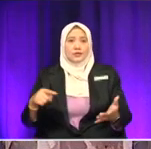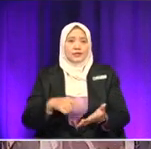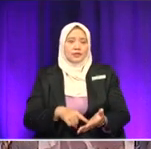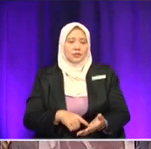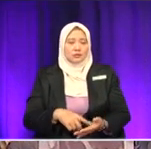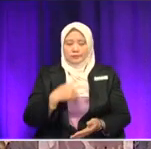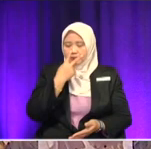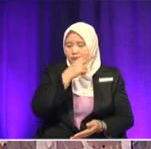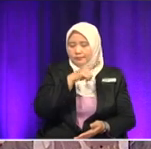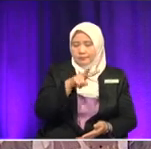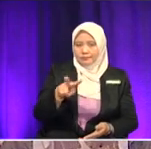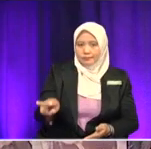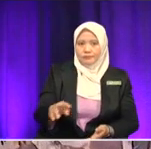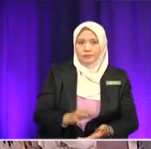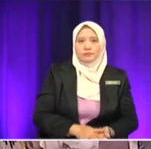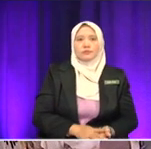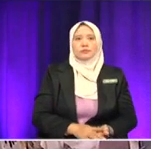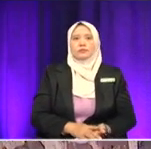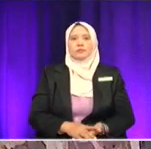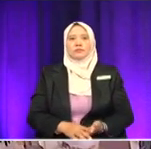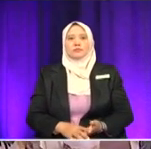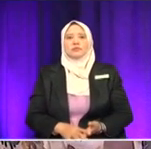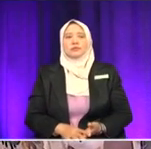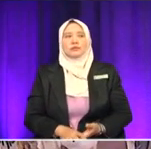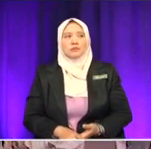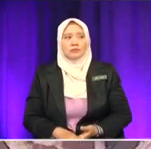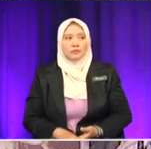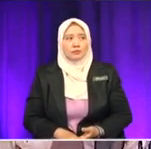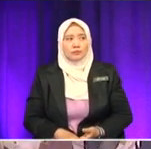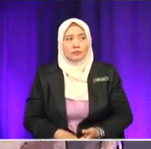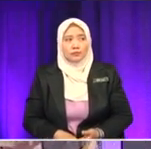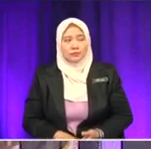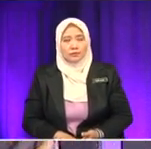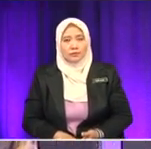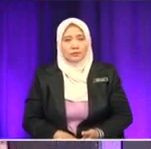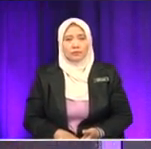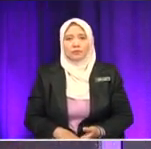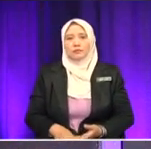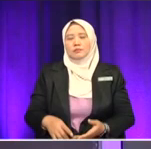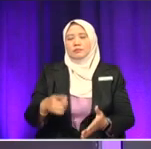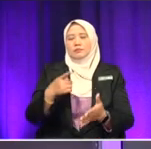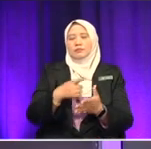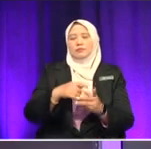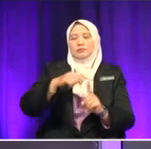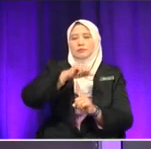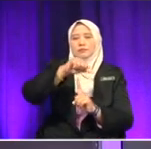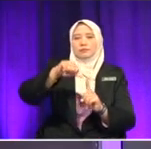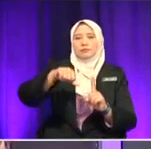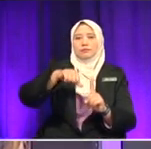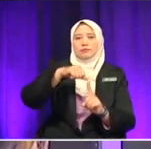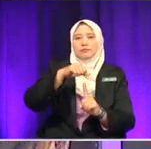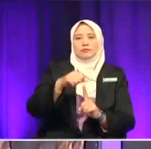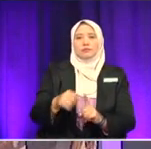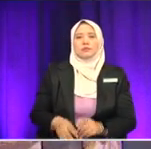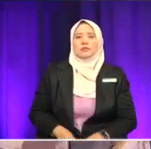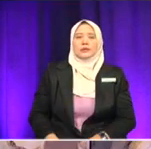tadi. Lebih tinggi kepekatan antibiotik, lebih besar kawasan jernih. Maka apabila antibiotik